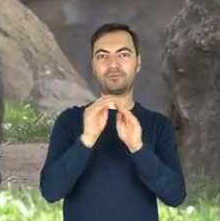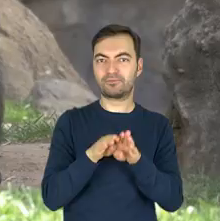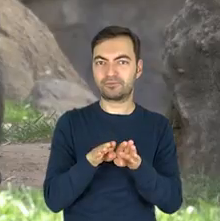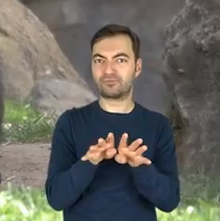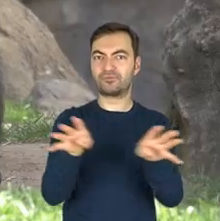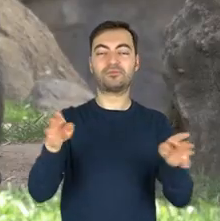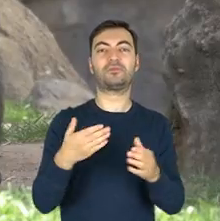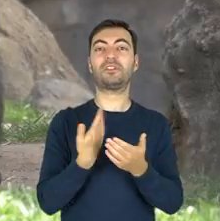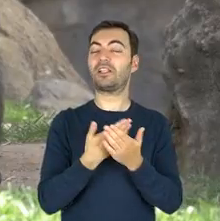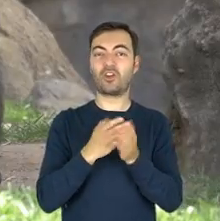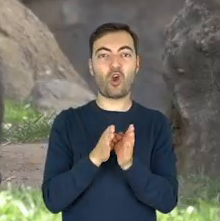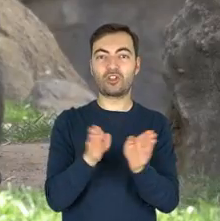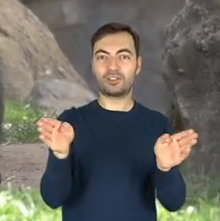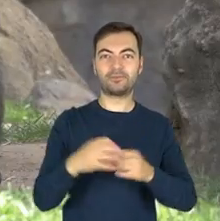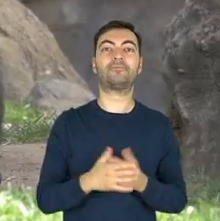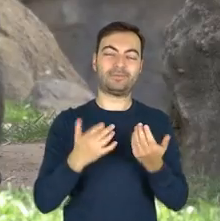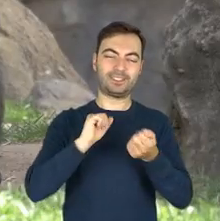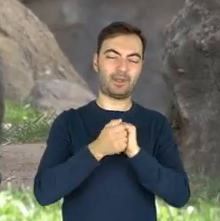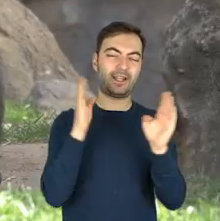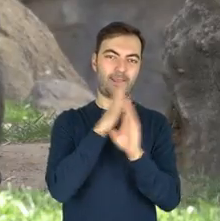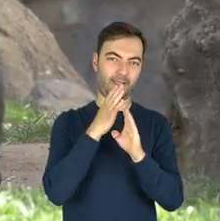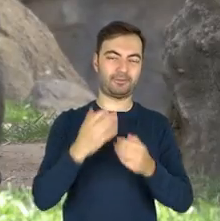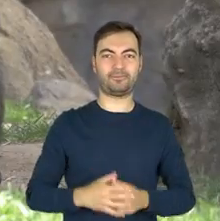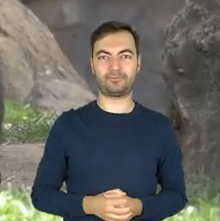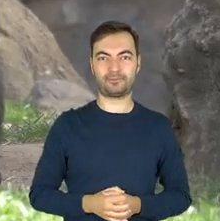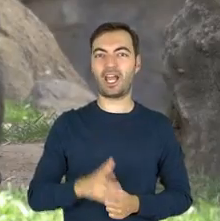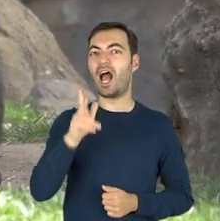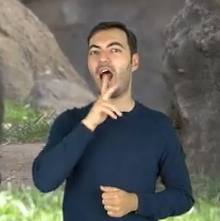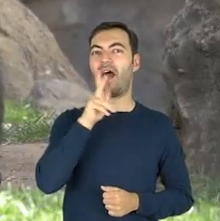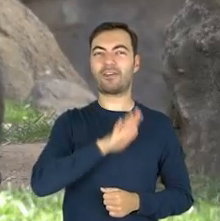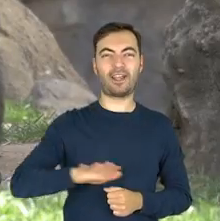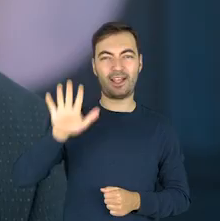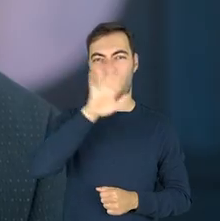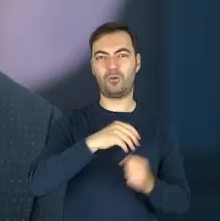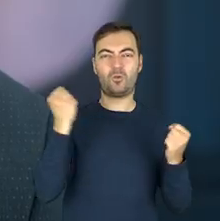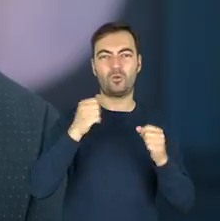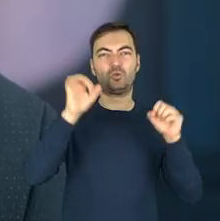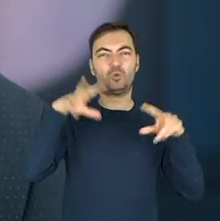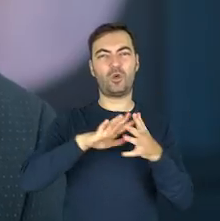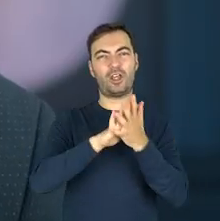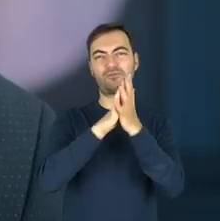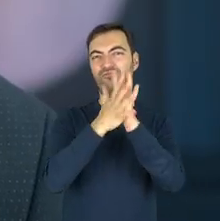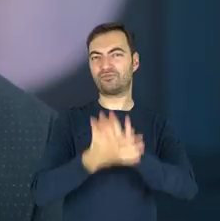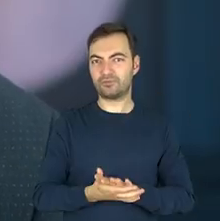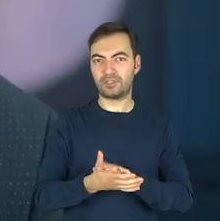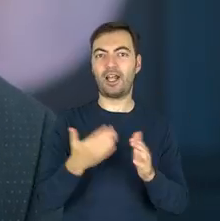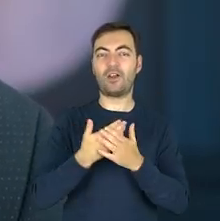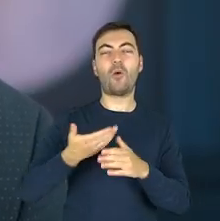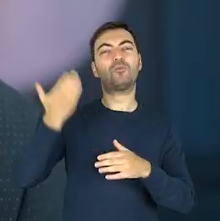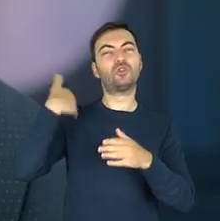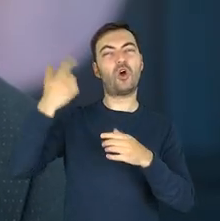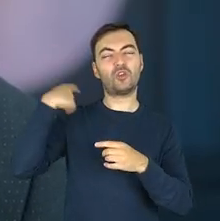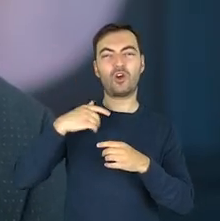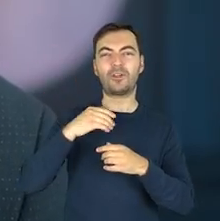mieć na to wpływ, były zmiany klimatu. Afryka stała się wówczas bardziej sucha. Przodkowie szympansów zostali w lasach,